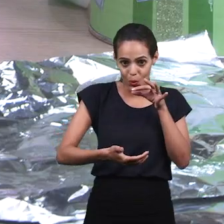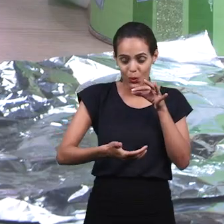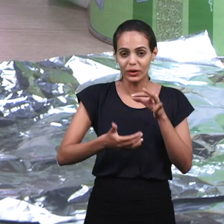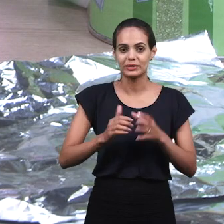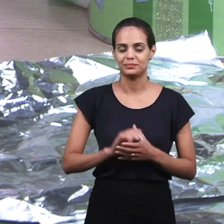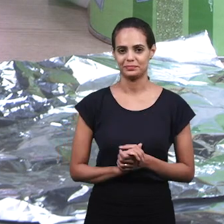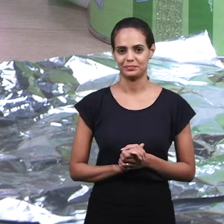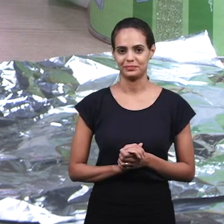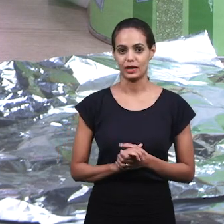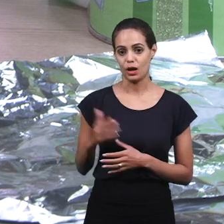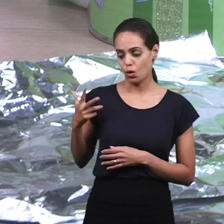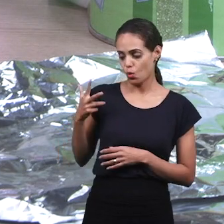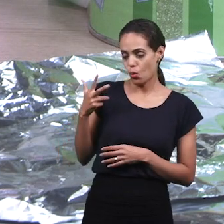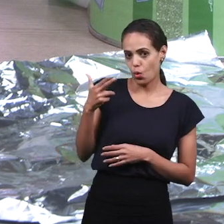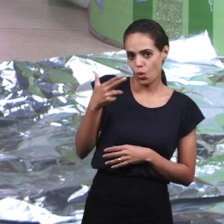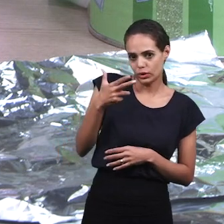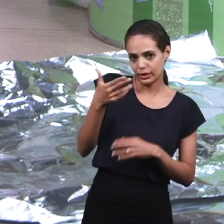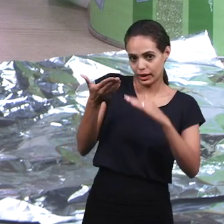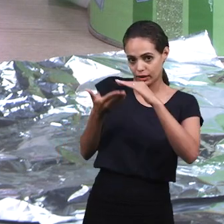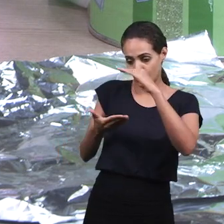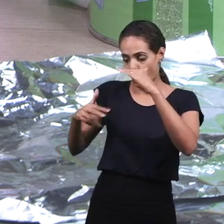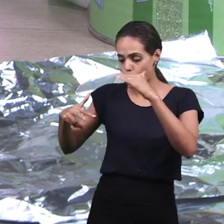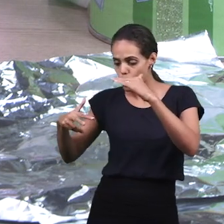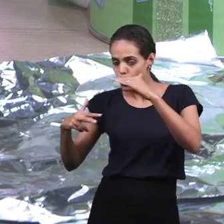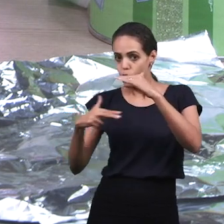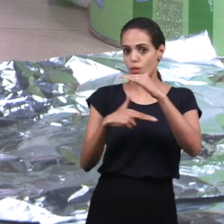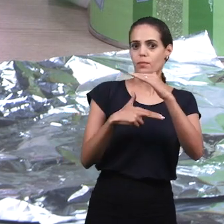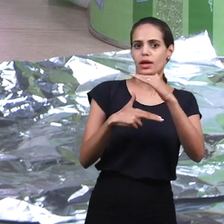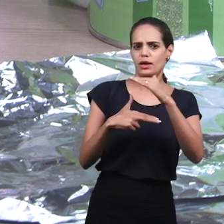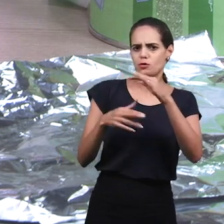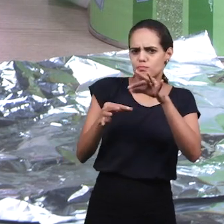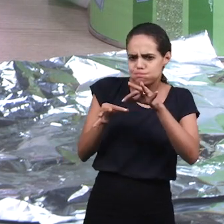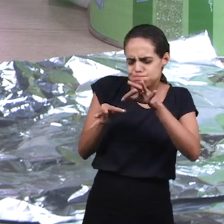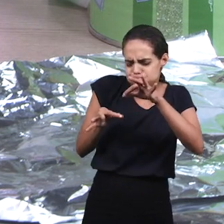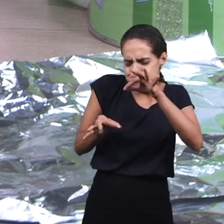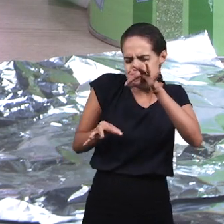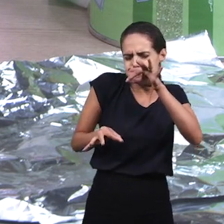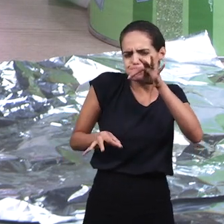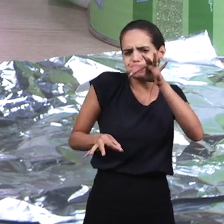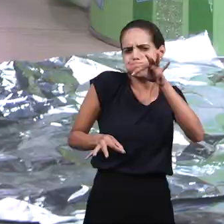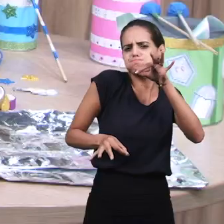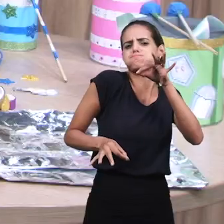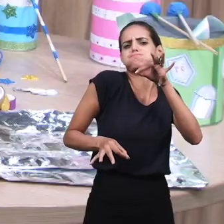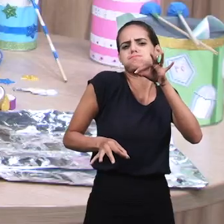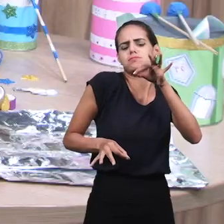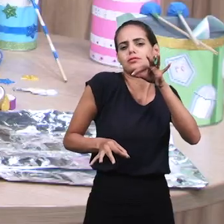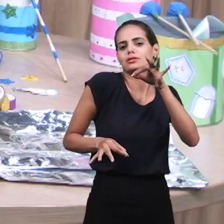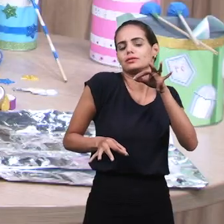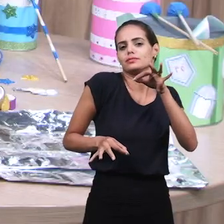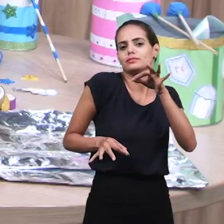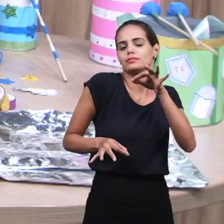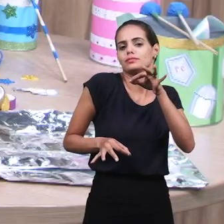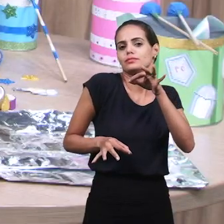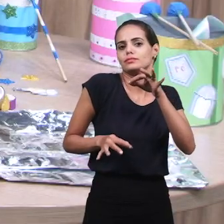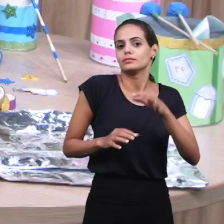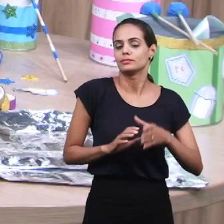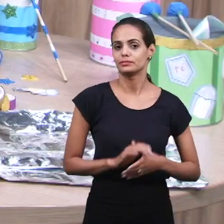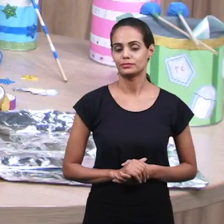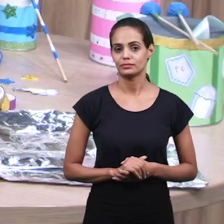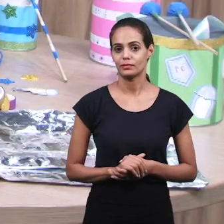couper à ce niveau-là, au milieu, étirer beaucoup et utiliser